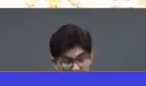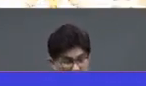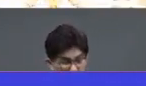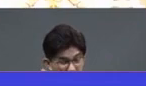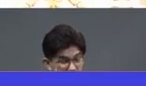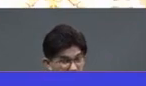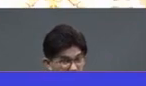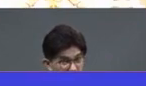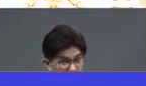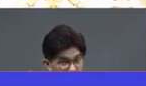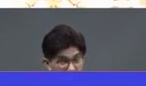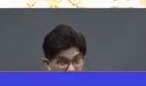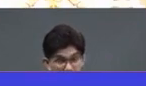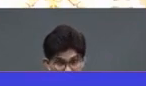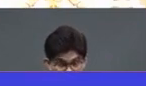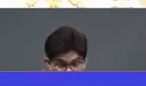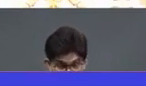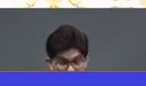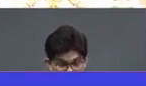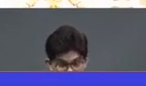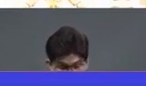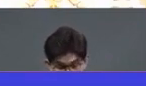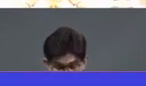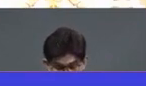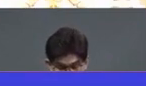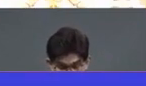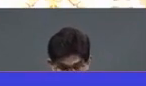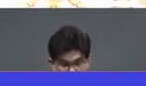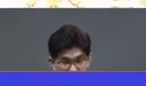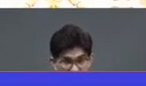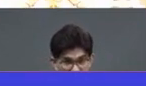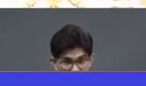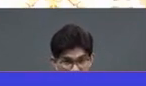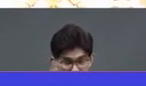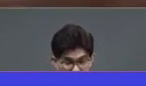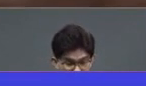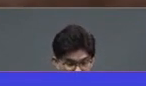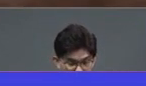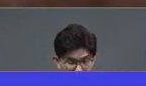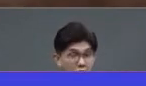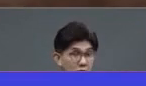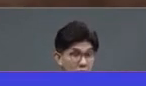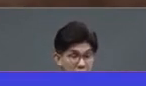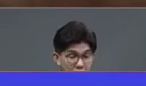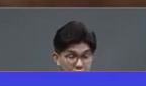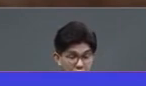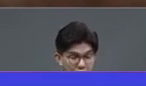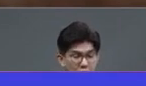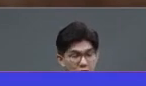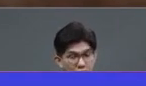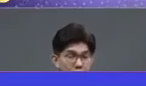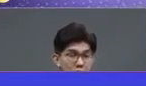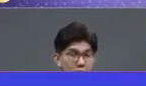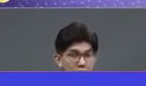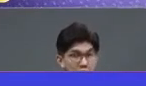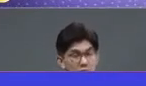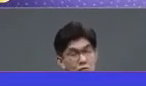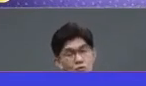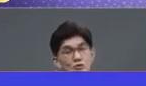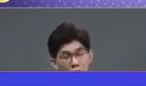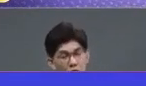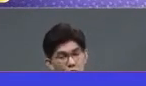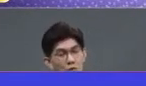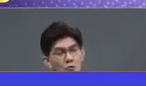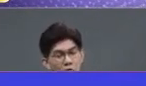ครับโดยเฉพาะในเรื่องของนโยบาย 30บาทรักษาทุกที่ครองใจประชาชนถึง 68.0 perส่วนความต้องการให้รัฐบาล